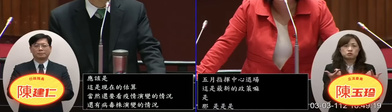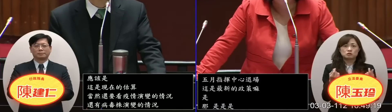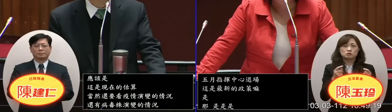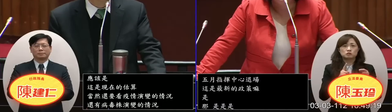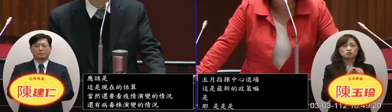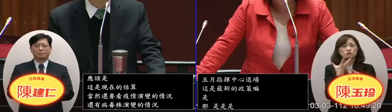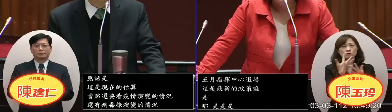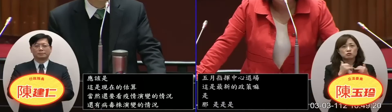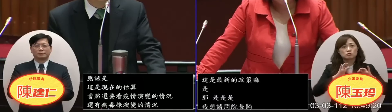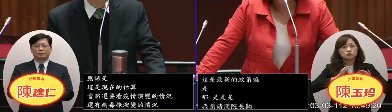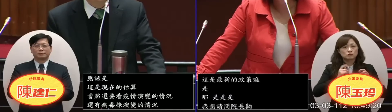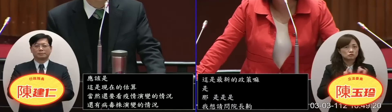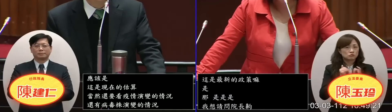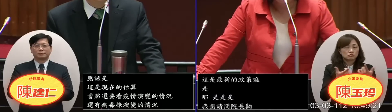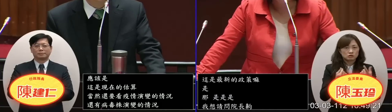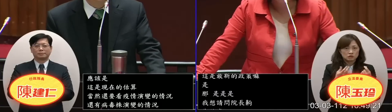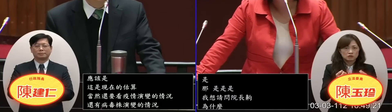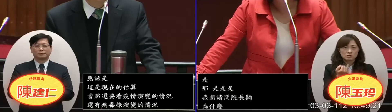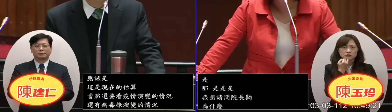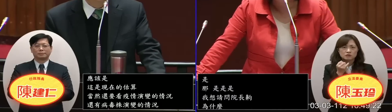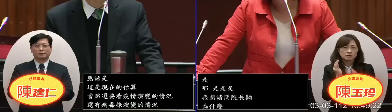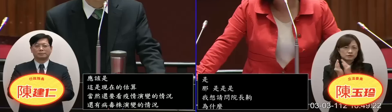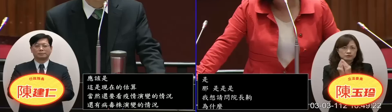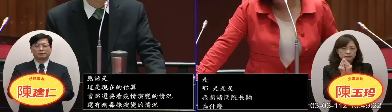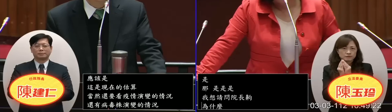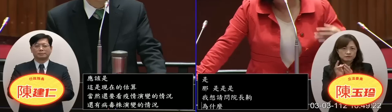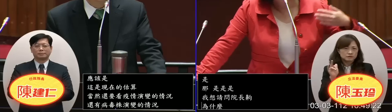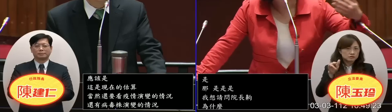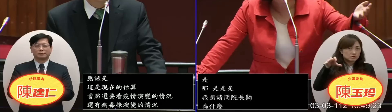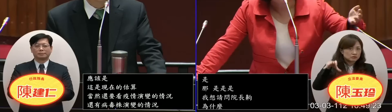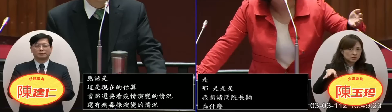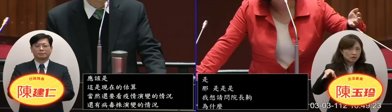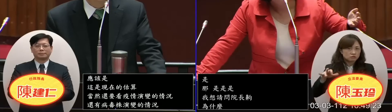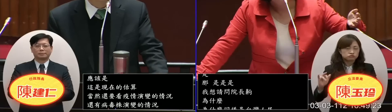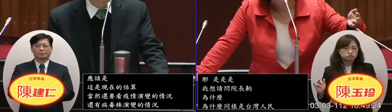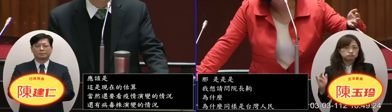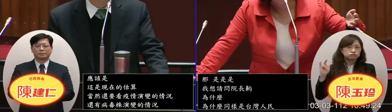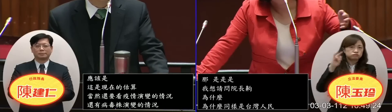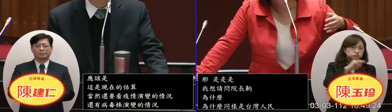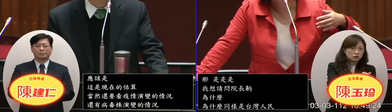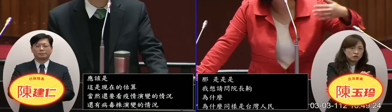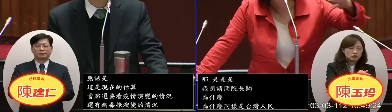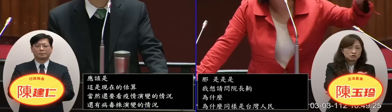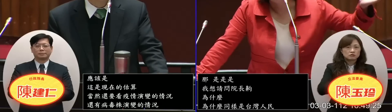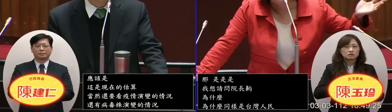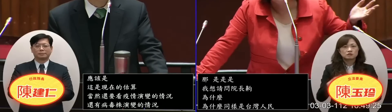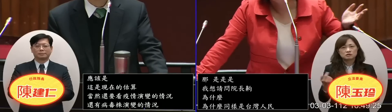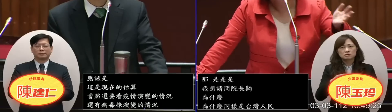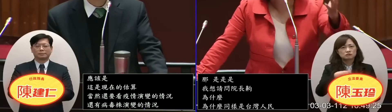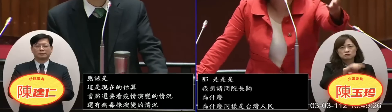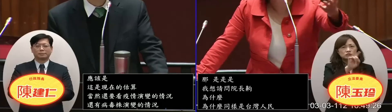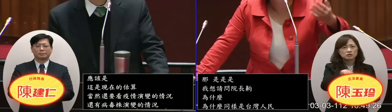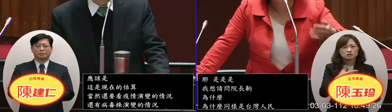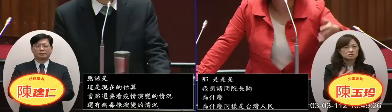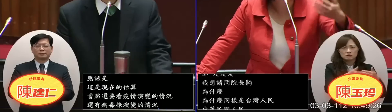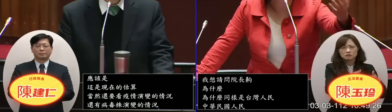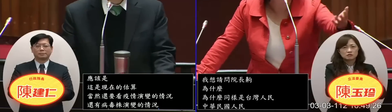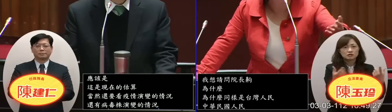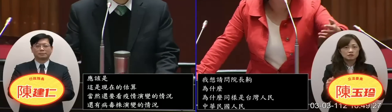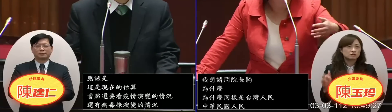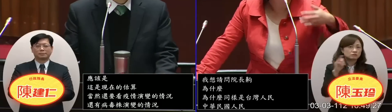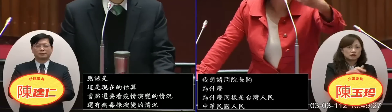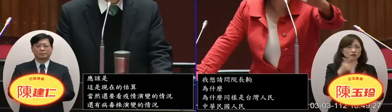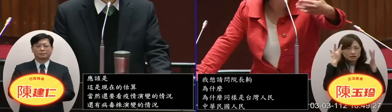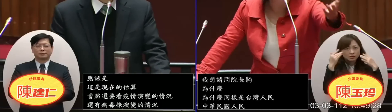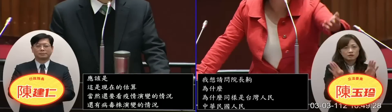华民国的人民啊，可以从桃园机场？出境，哦，比如说不管到哪里，到中国大陆也可以，厦